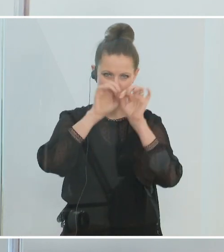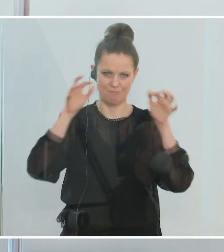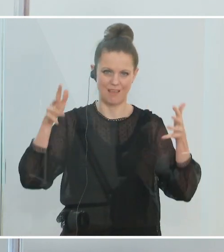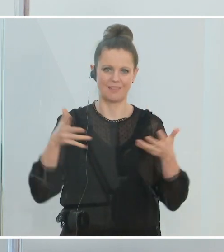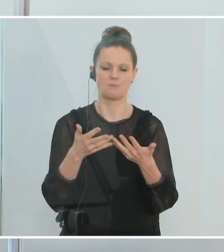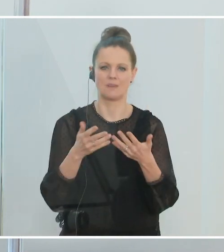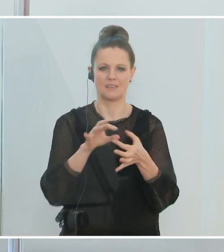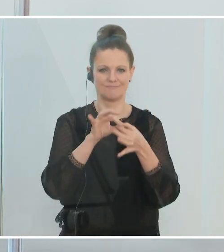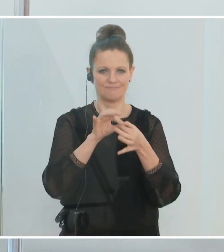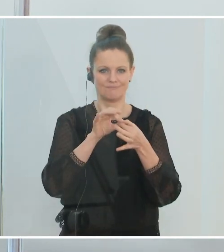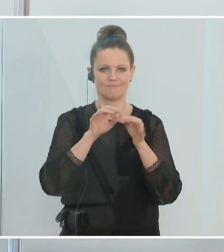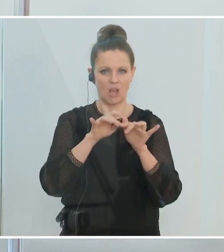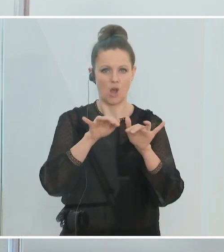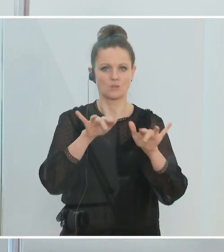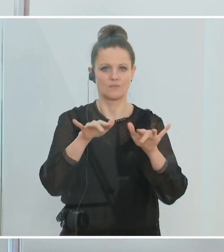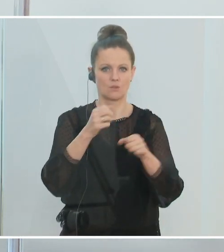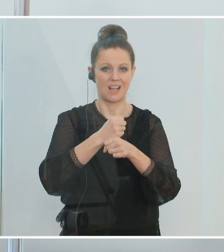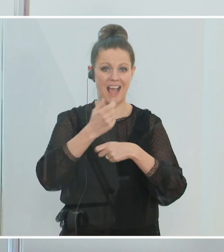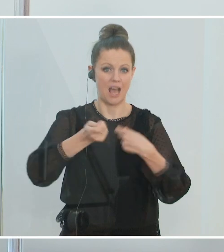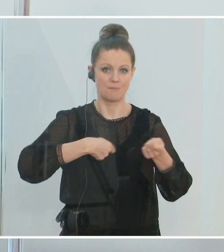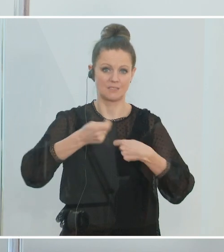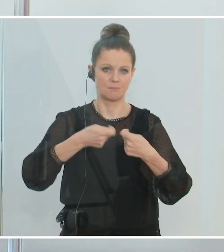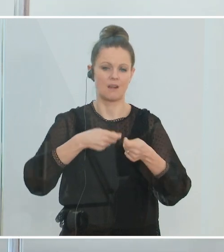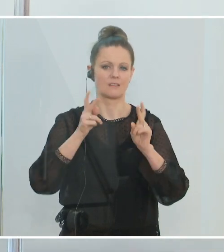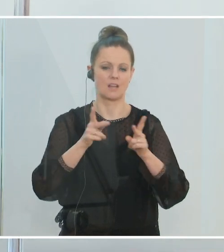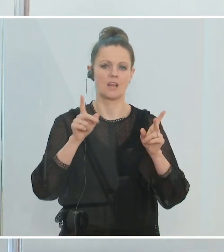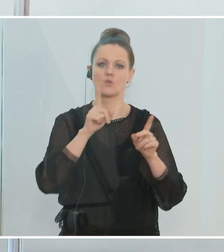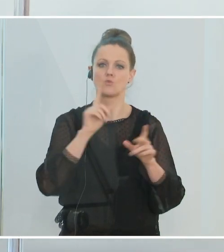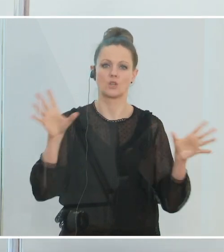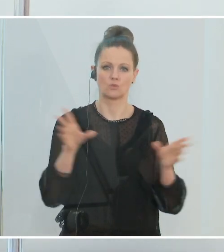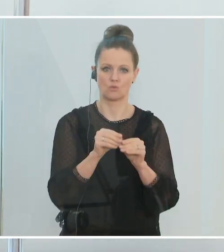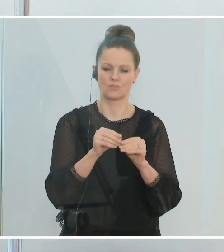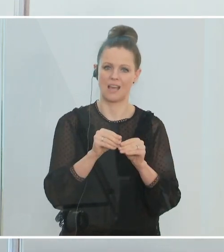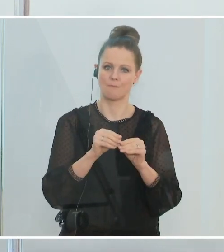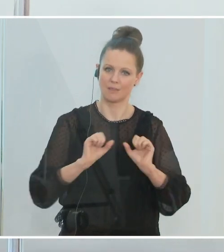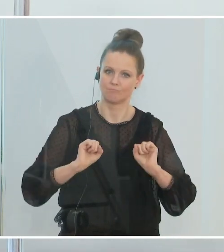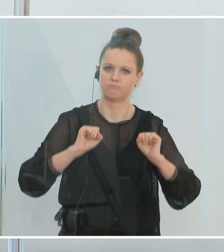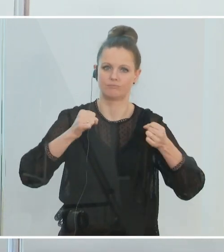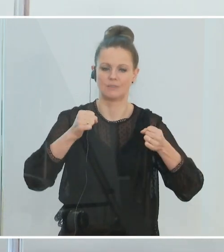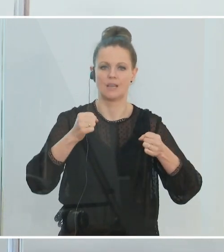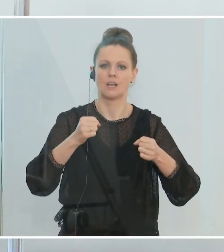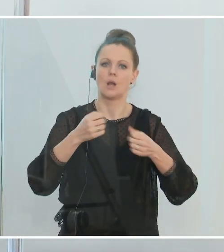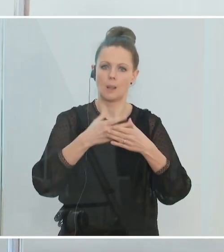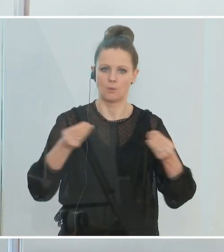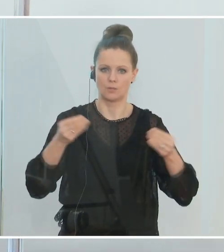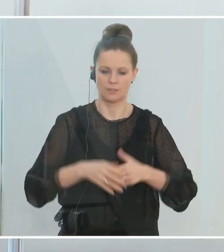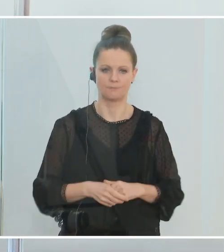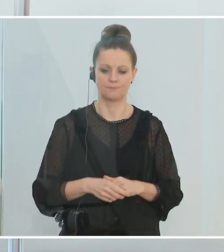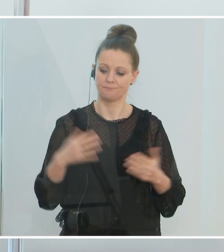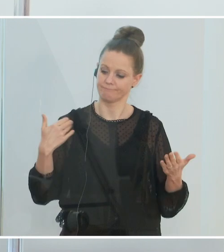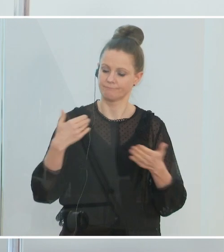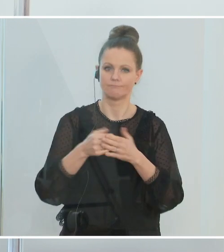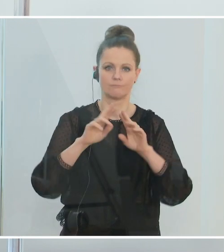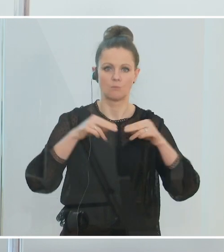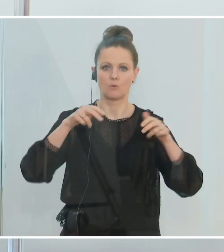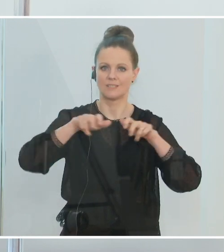auch auf den Arbeitsmarkt natürlich nur mit geballten Kräften lösen. Wir haben als Bundesregierung in den letzten Monaten viele